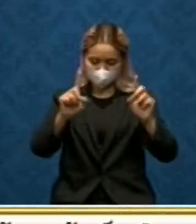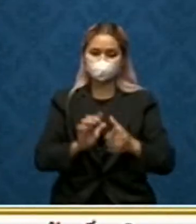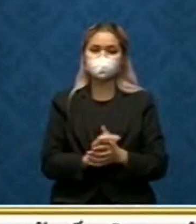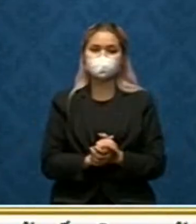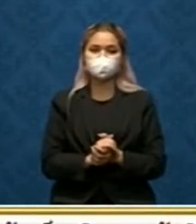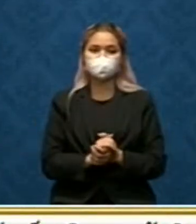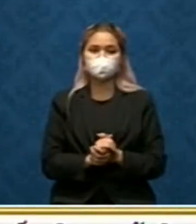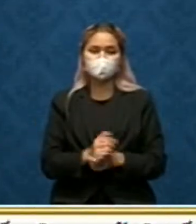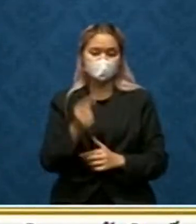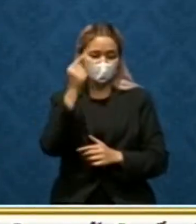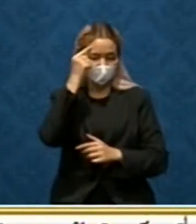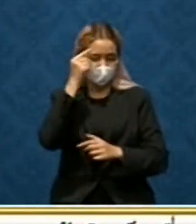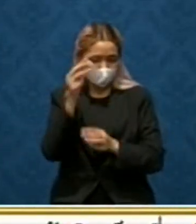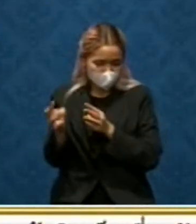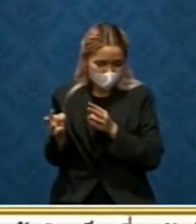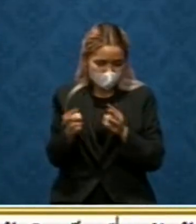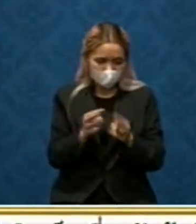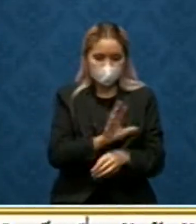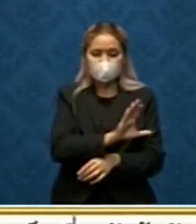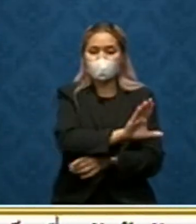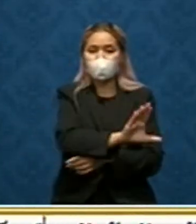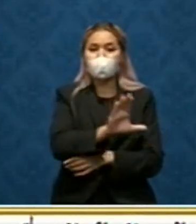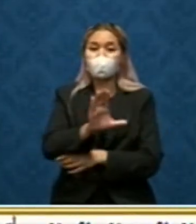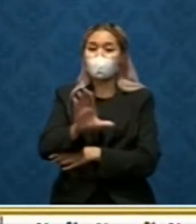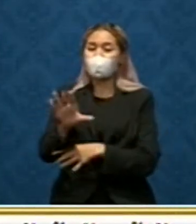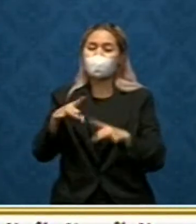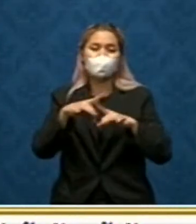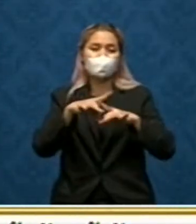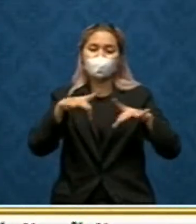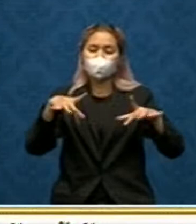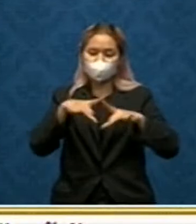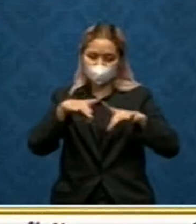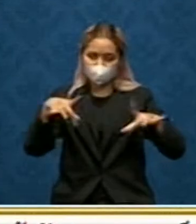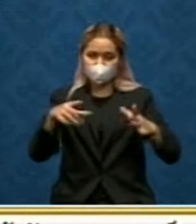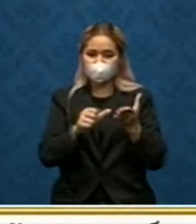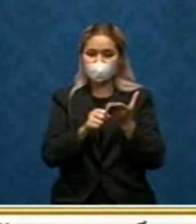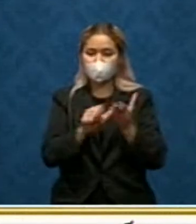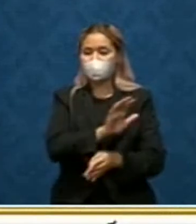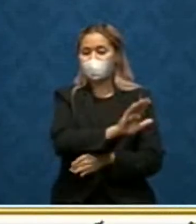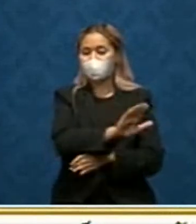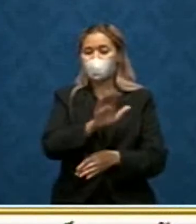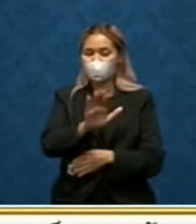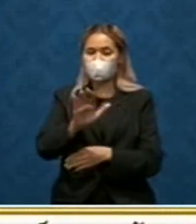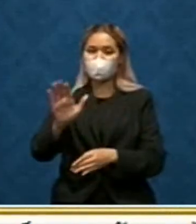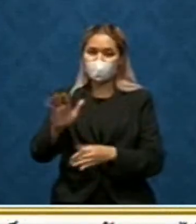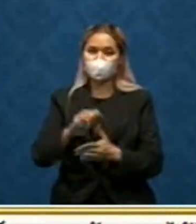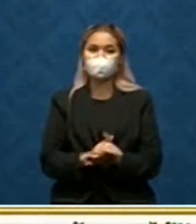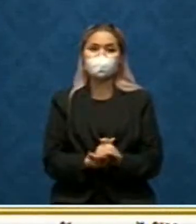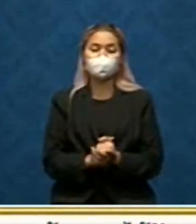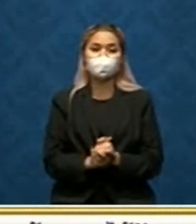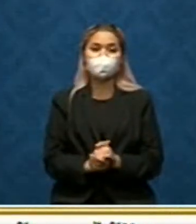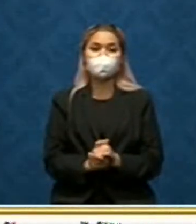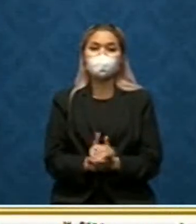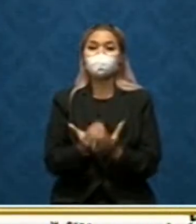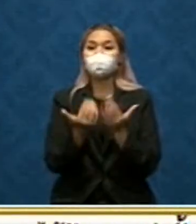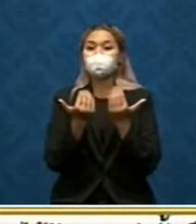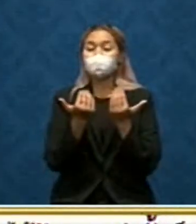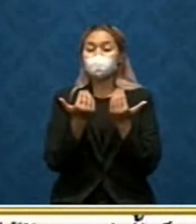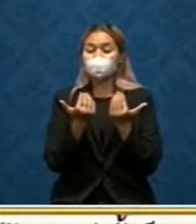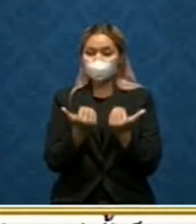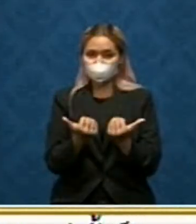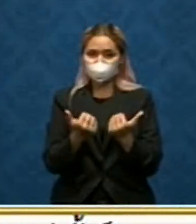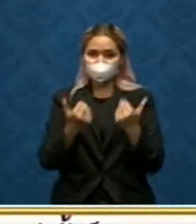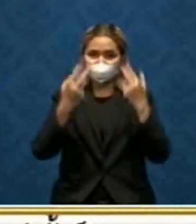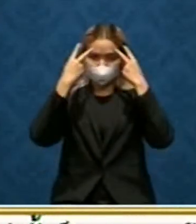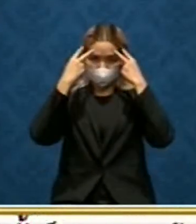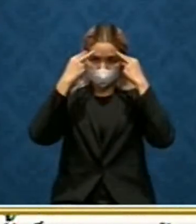ดท่านพูชั้นสูอก offeredบบน้ค อยนี่ ..เอาละ ...ท่านนายกต้องส่งสัญญาณให้ช